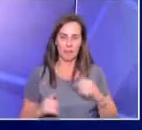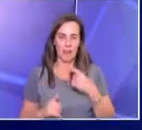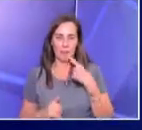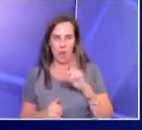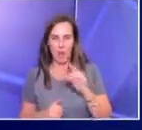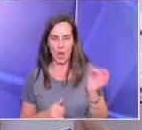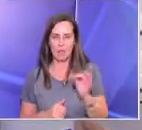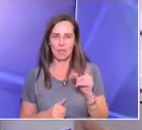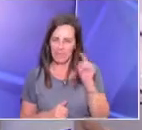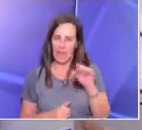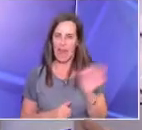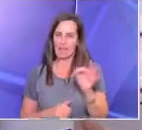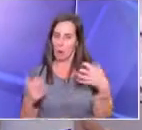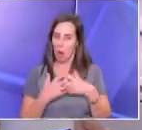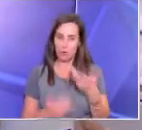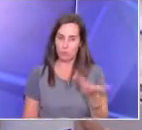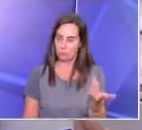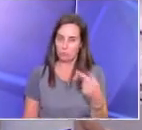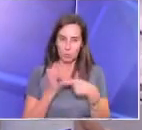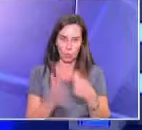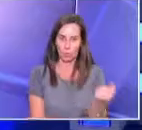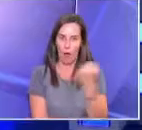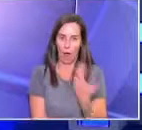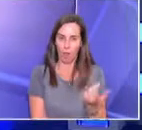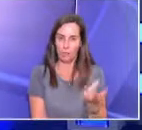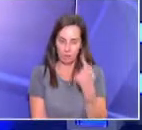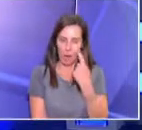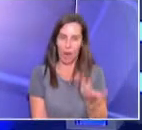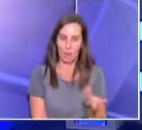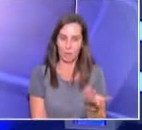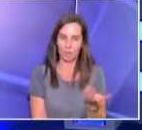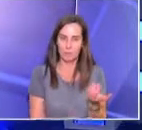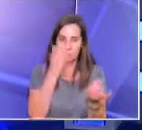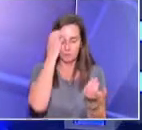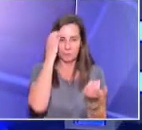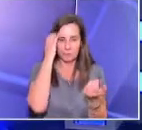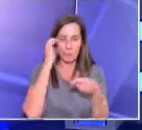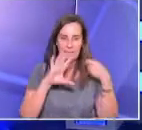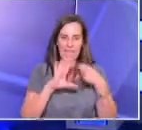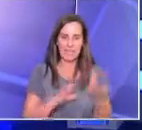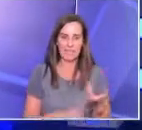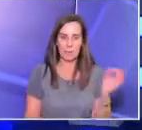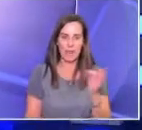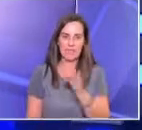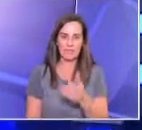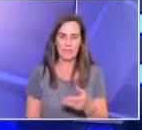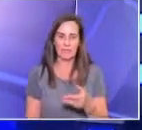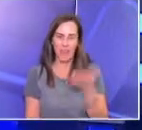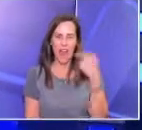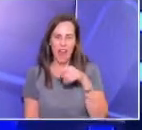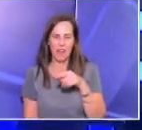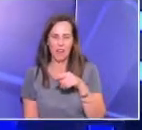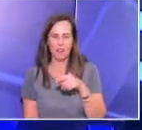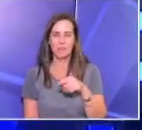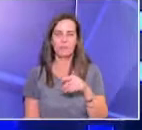לא להסתה, הגיע להסתה. באשדוד זה היה הדוגמה הבולטת, אתם ראיתם את הסרטון. היה לנו פה אייטם עם מי ש... אני חושב